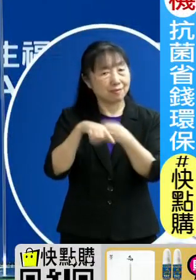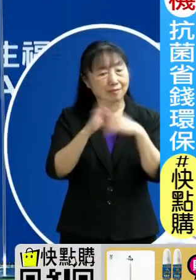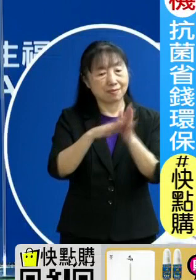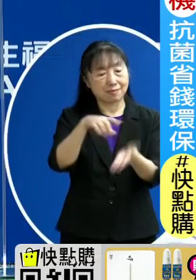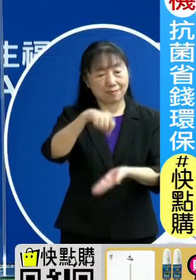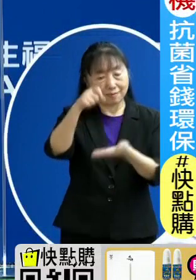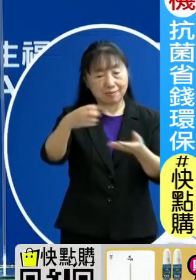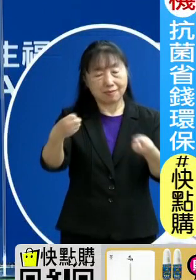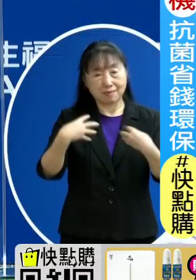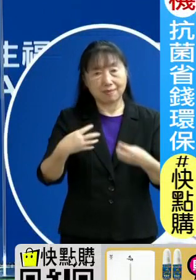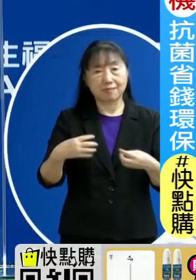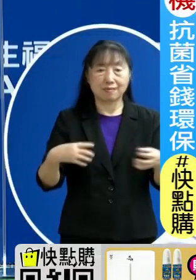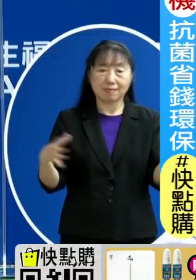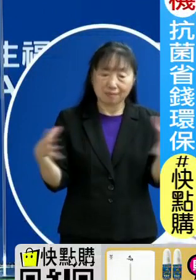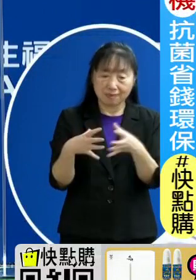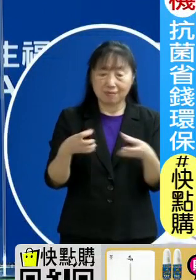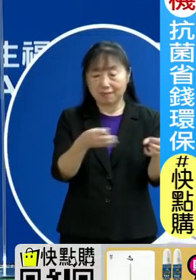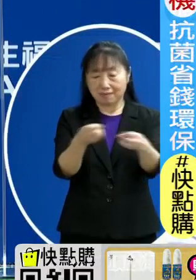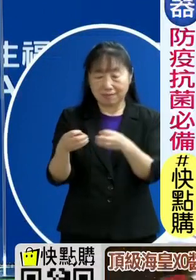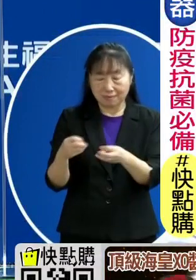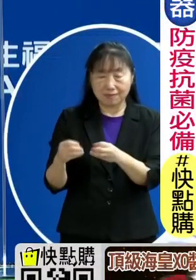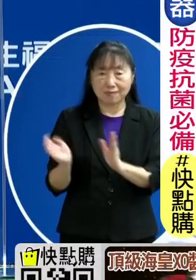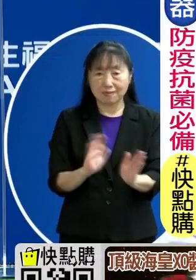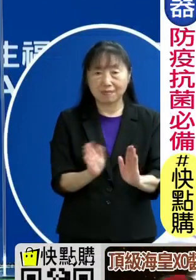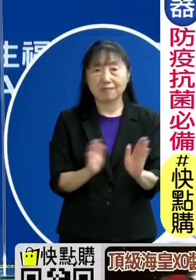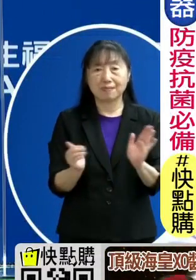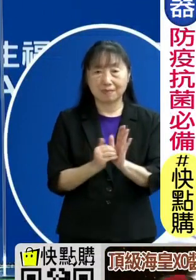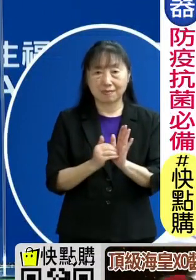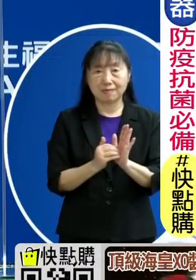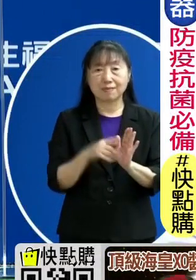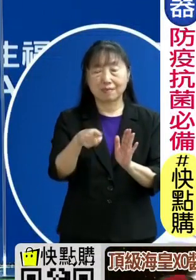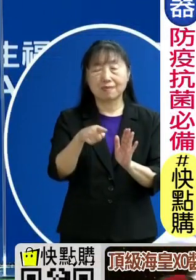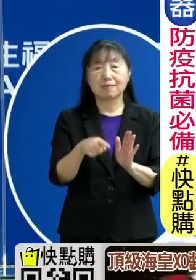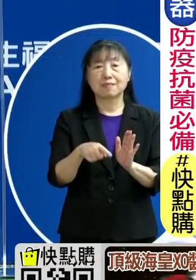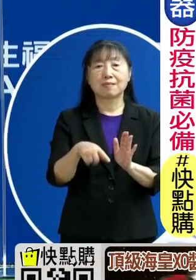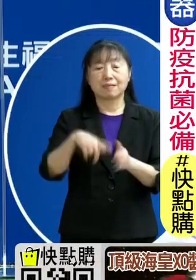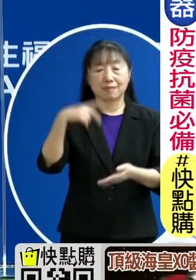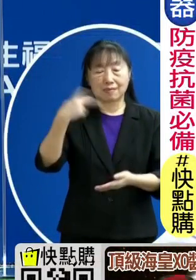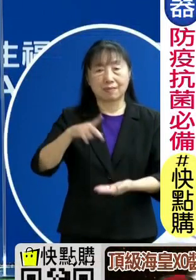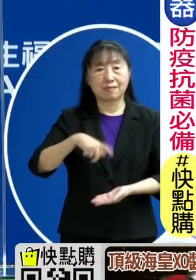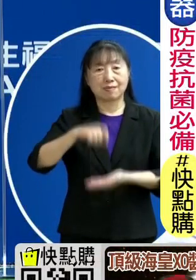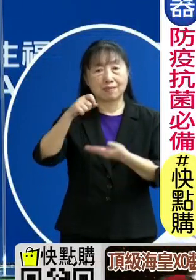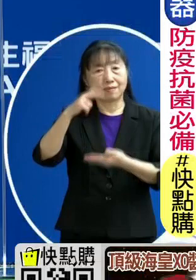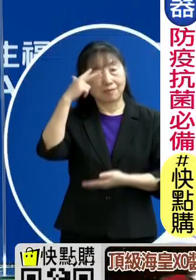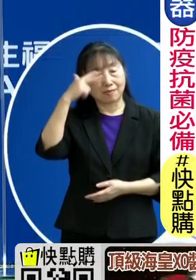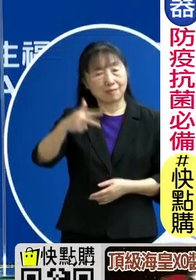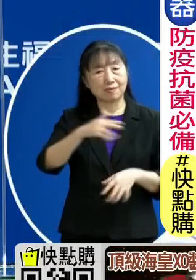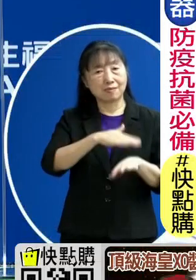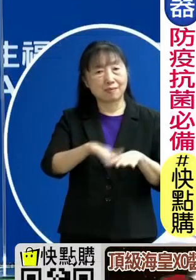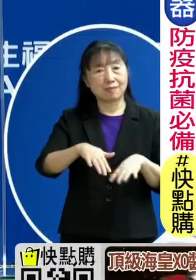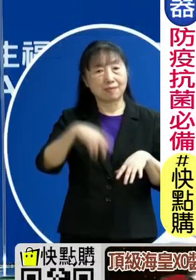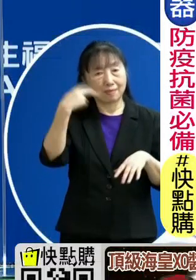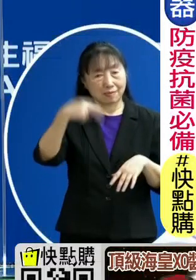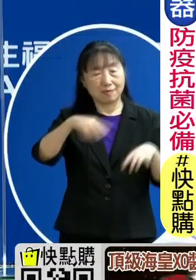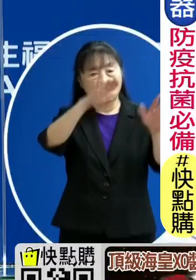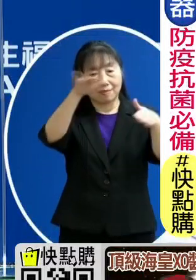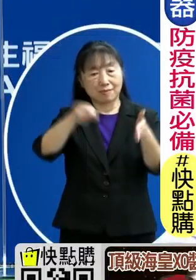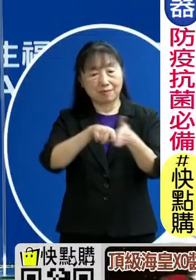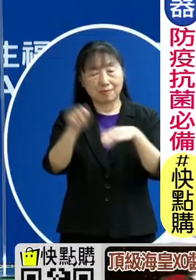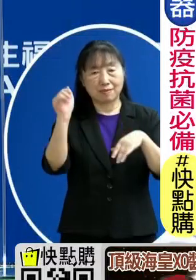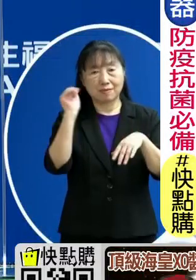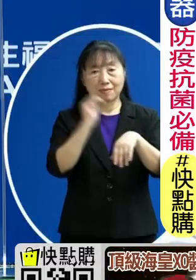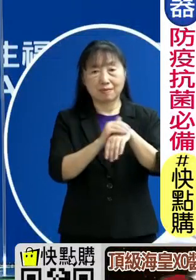发，可能对他的选举之路越来越坎坷啊。4月初的时候，我们公费筛检的阳性率才